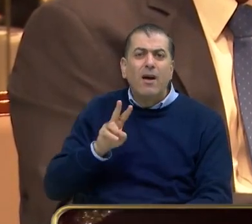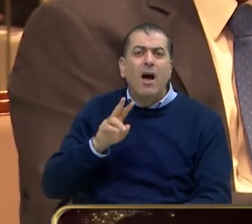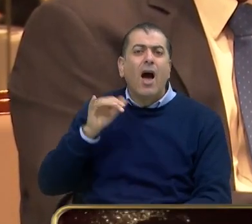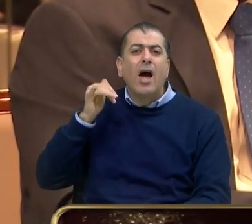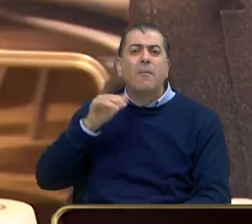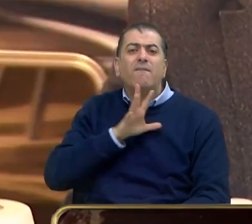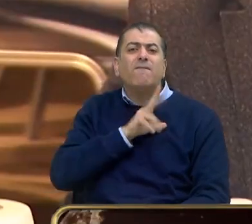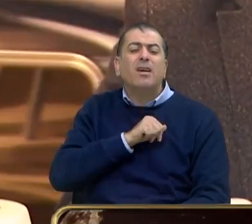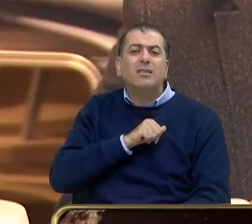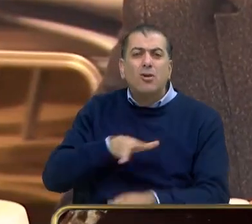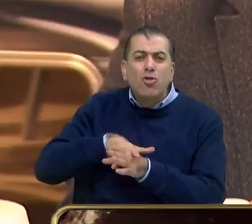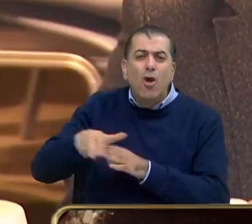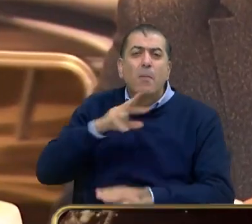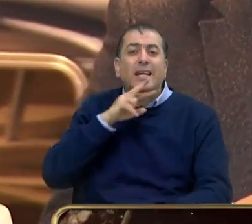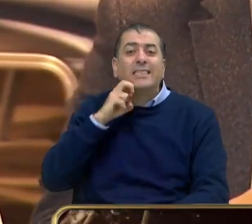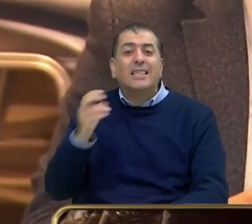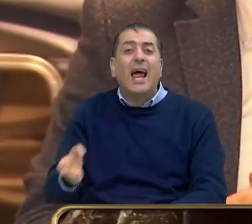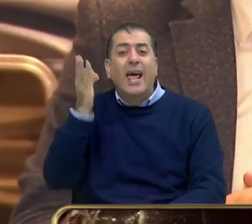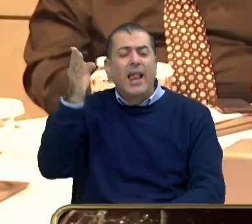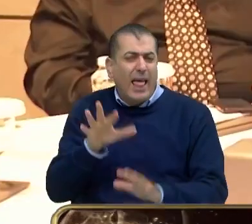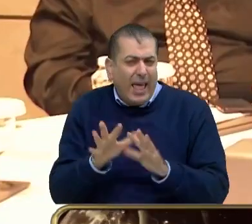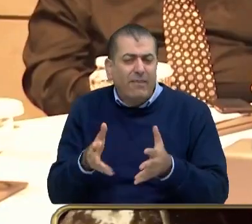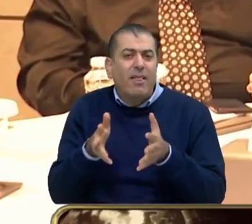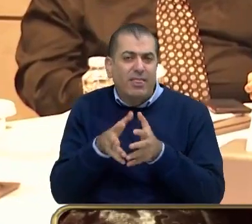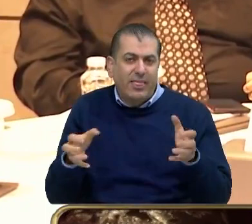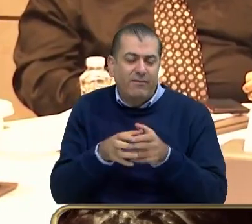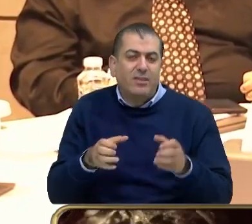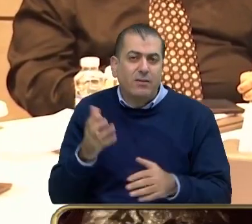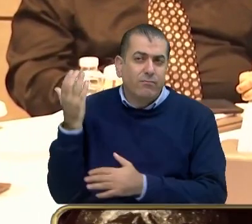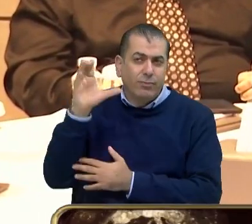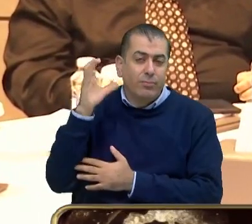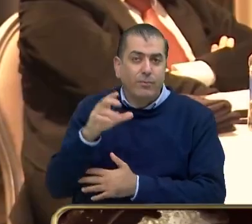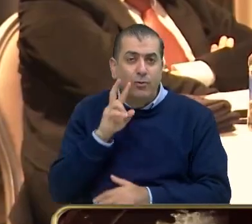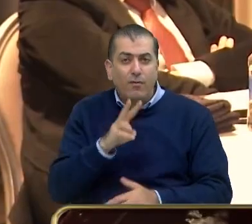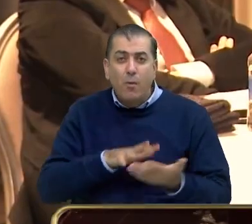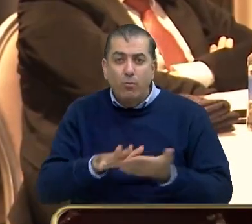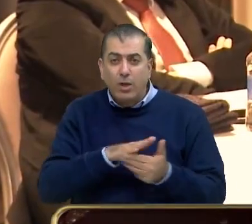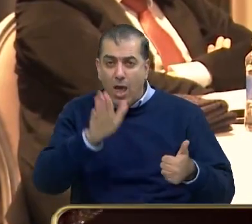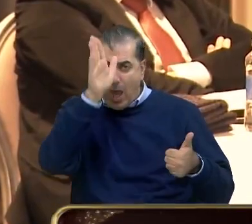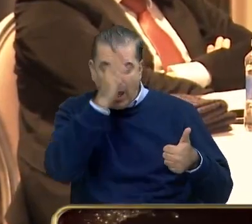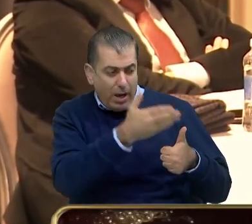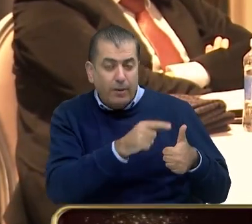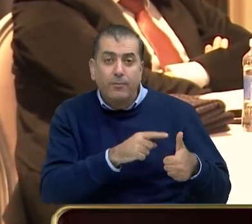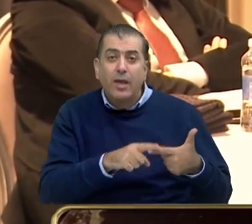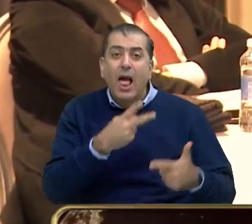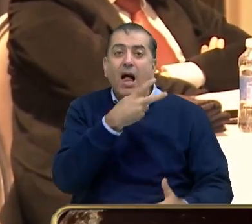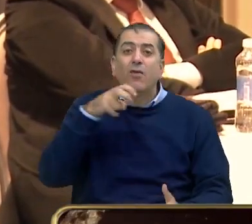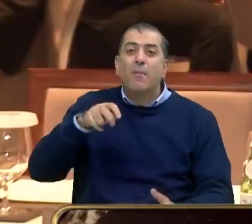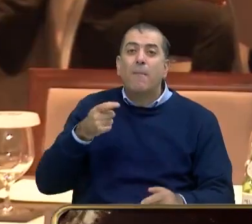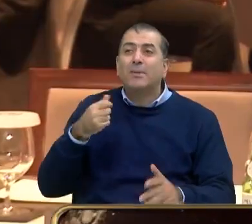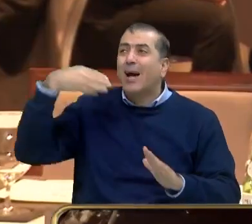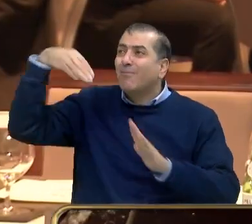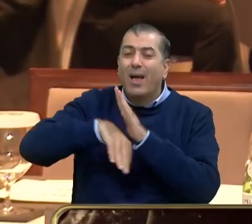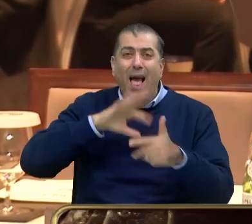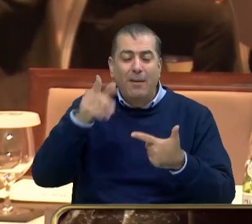العربي الفلسطيني لاهم هذه التحديات المتمثله باحتلال العراق والازمات الماليه عام 2008 والربيع